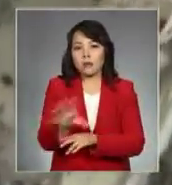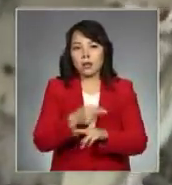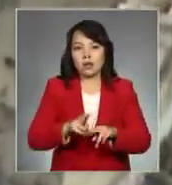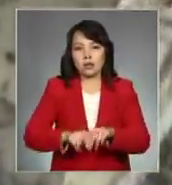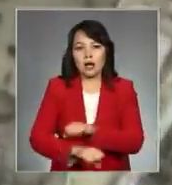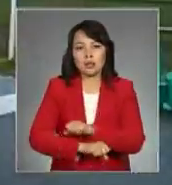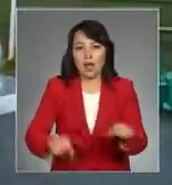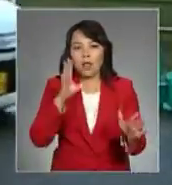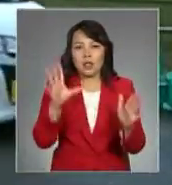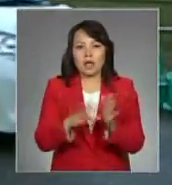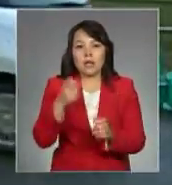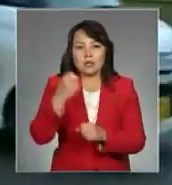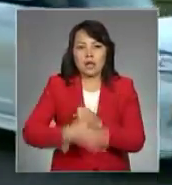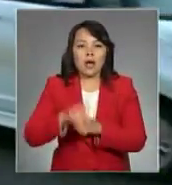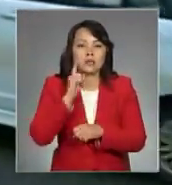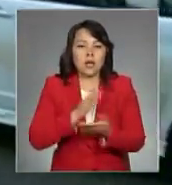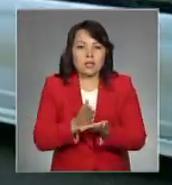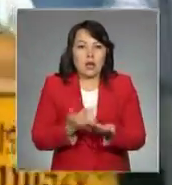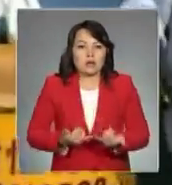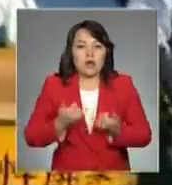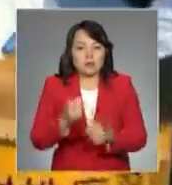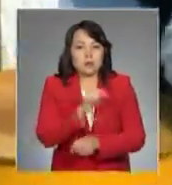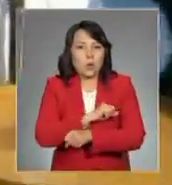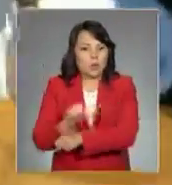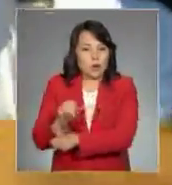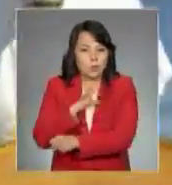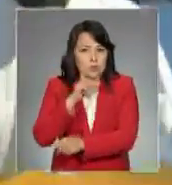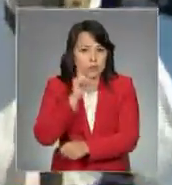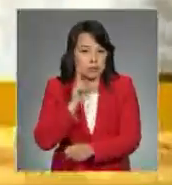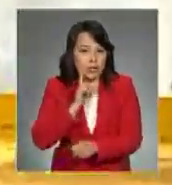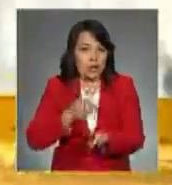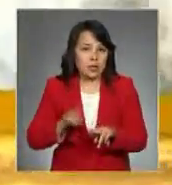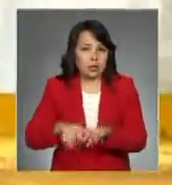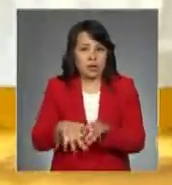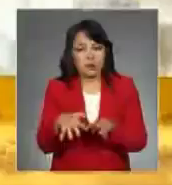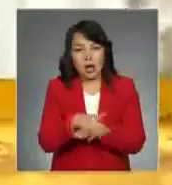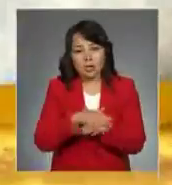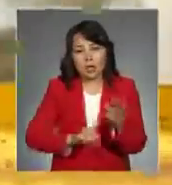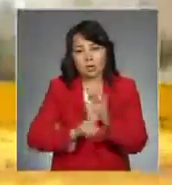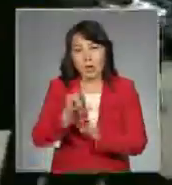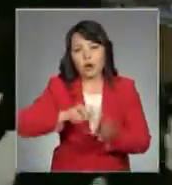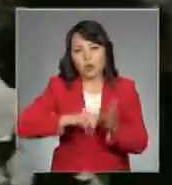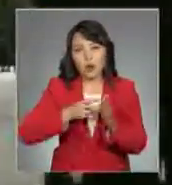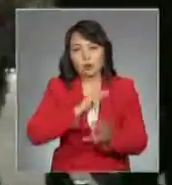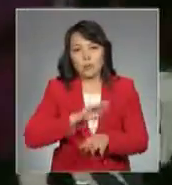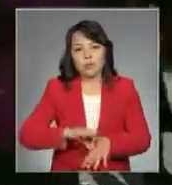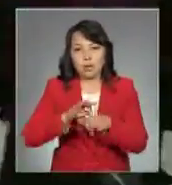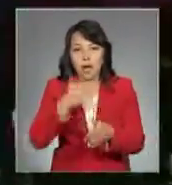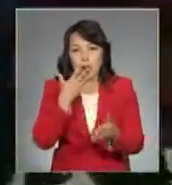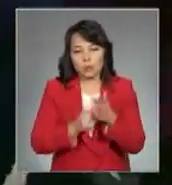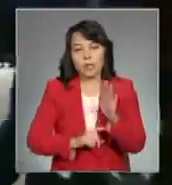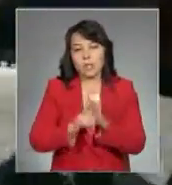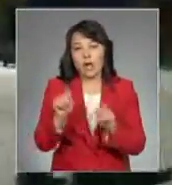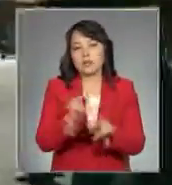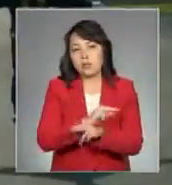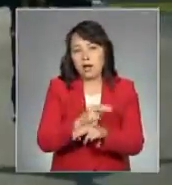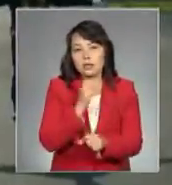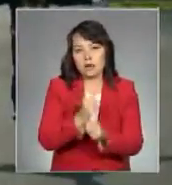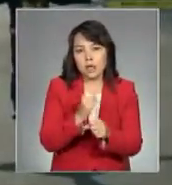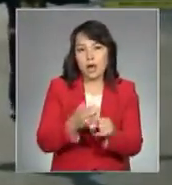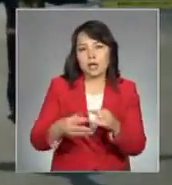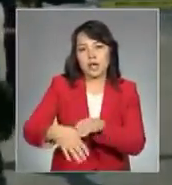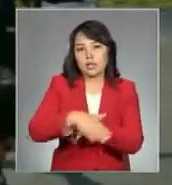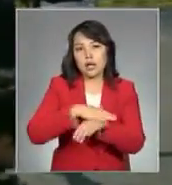қызметі тоқтатылған еді. Алайда биліктің жуырда Сендай станциясын іске қосу жоспары өзіне өзі енді ғана келіп жатқан